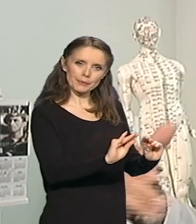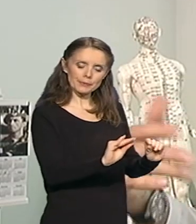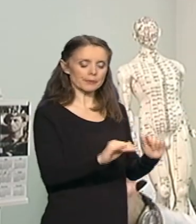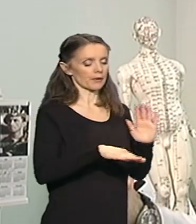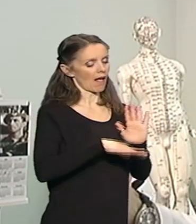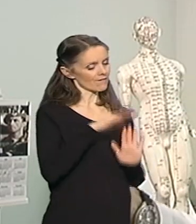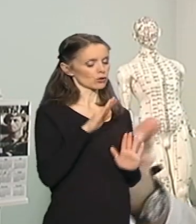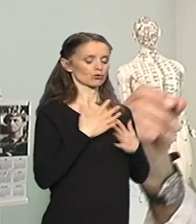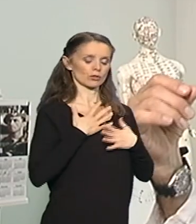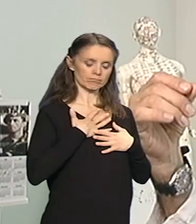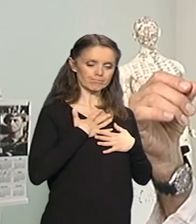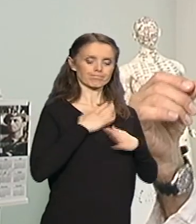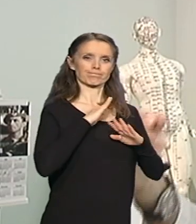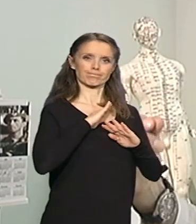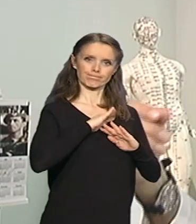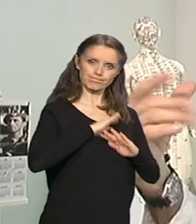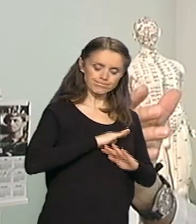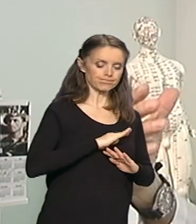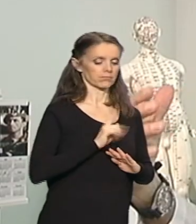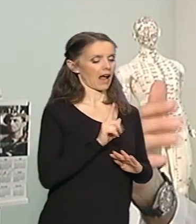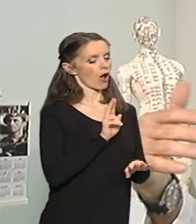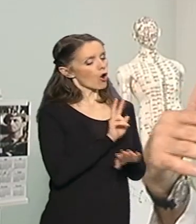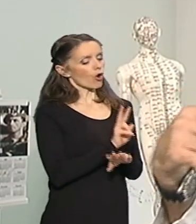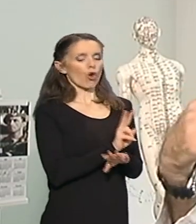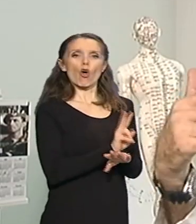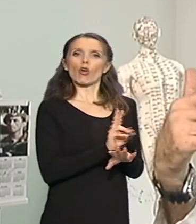pouzdanu i sigurnu kontrolu nad svojim